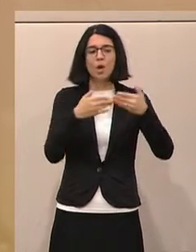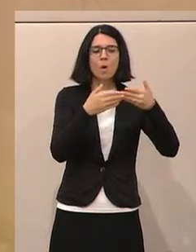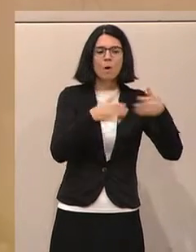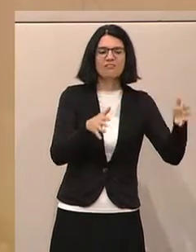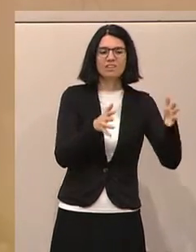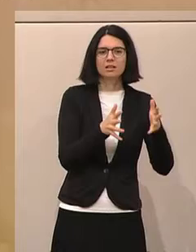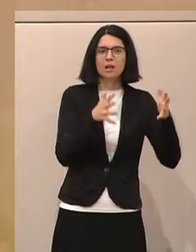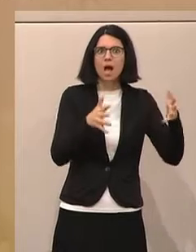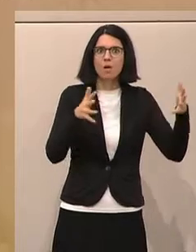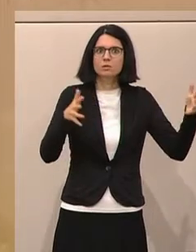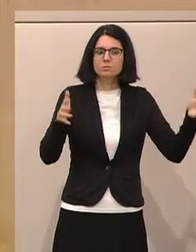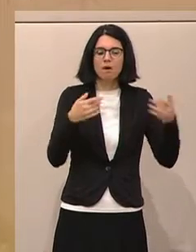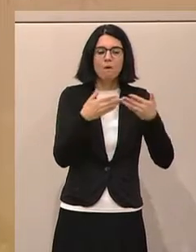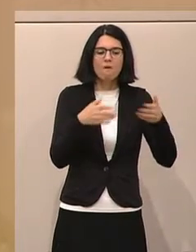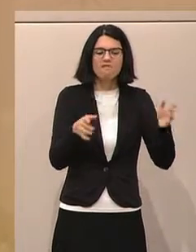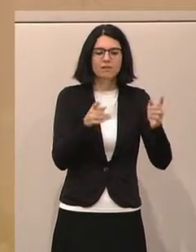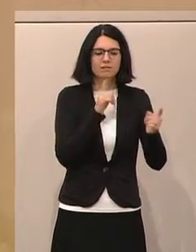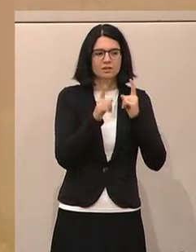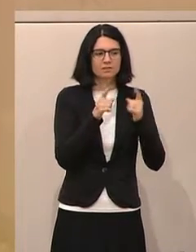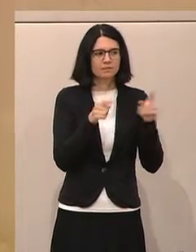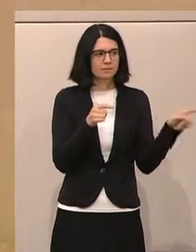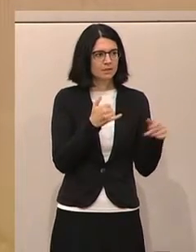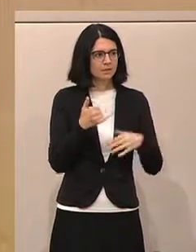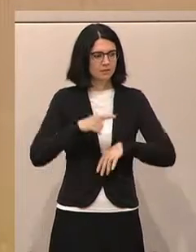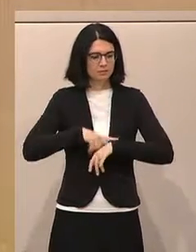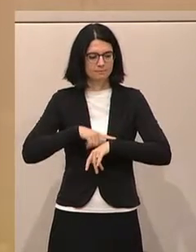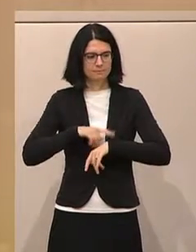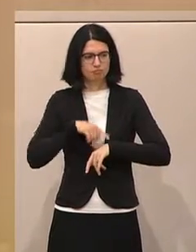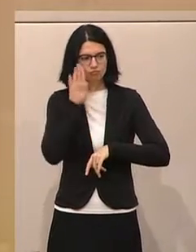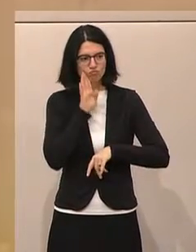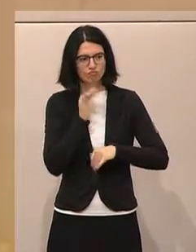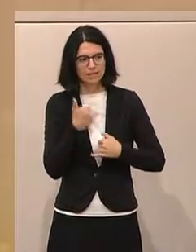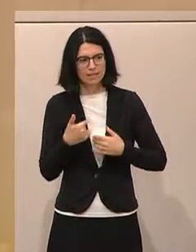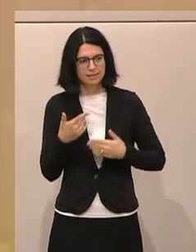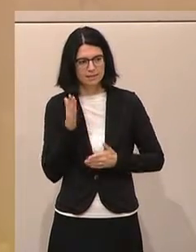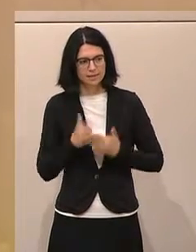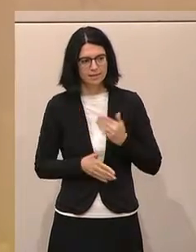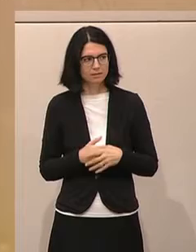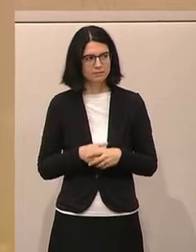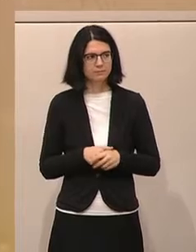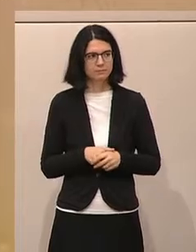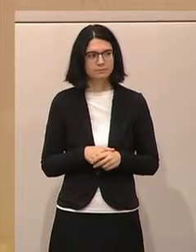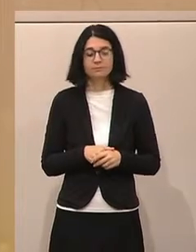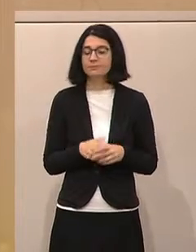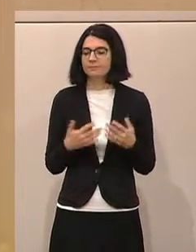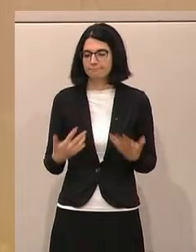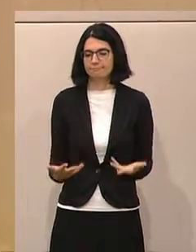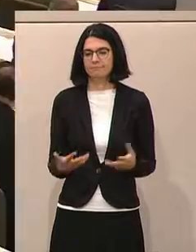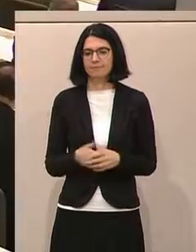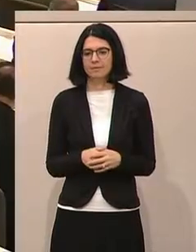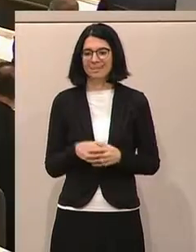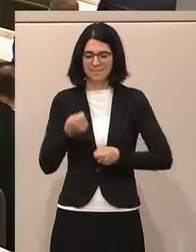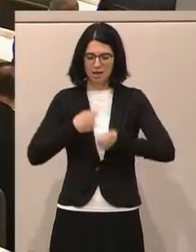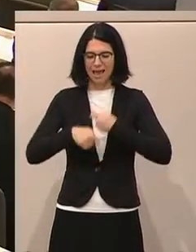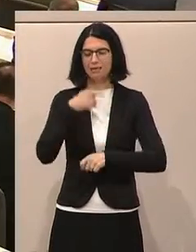Ausbau, den Ausbau des öffentlichen Verkehrs. Herr Abgeordneter, Sie müssen zum Schlusssatz kommen, bitte. Also,